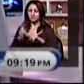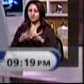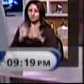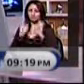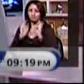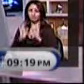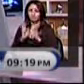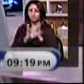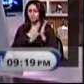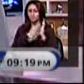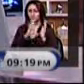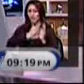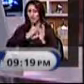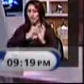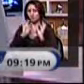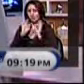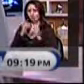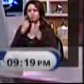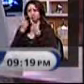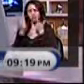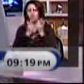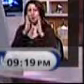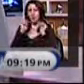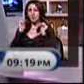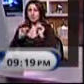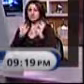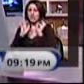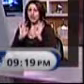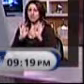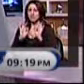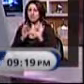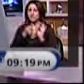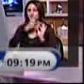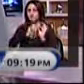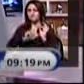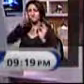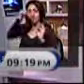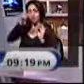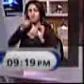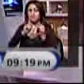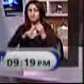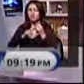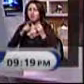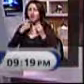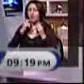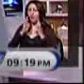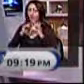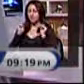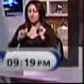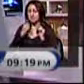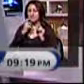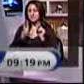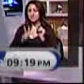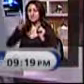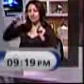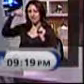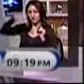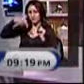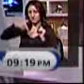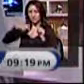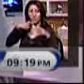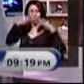ده واجب من واجبات القوات المسلحه في اي حته في العالم. ده حصل في فرنسا وحصل في مصر قبل كده سنه 77، يا فكره